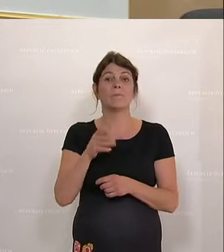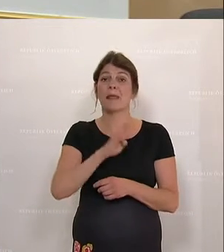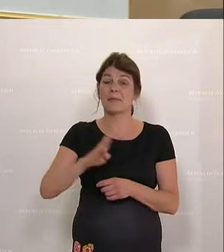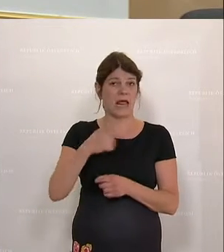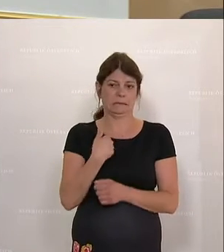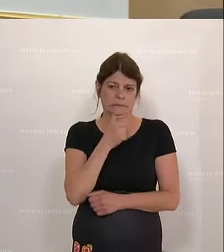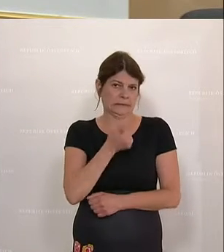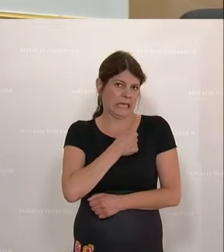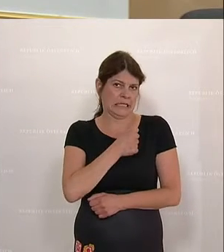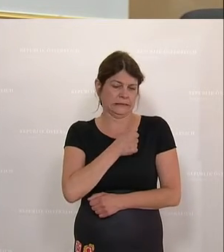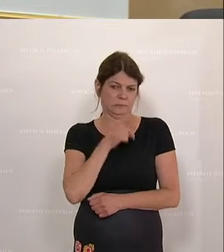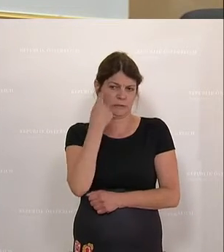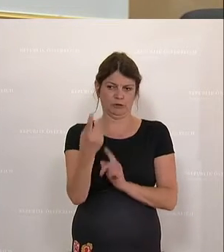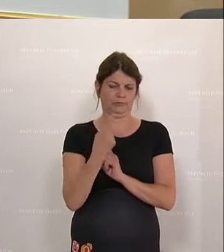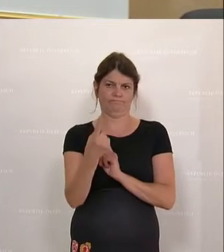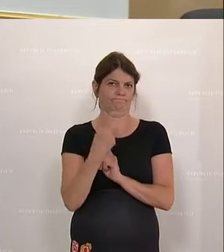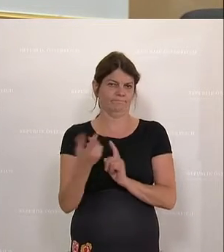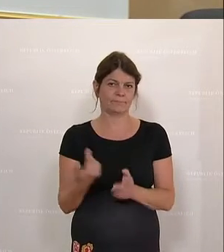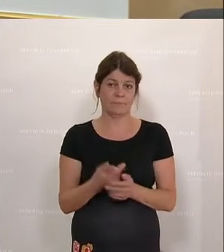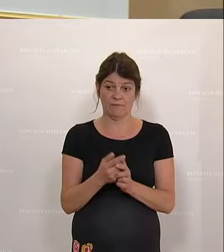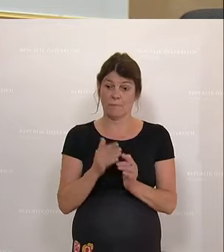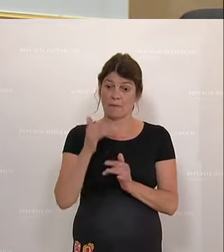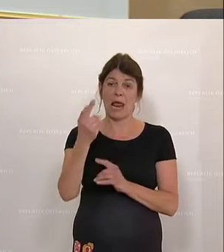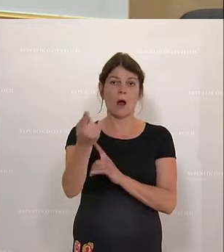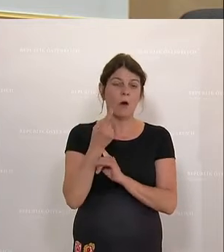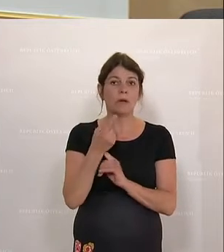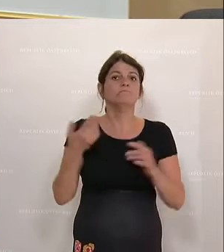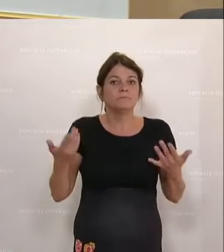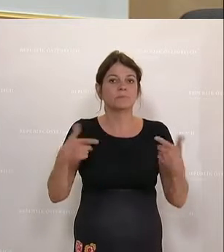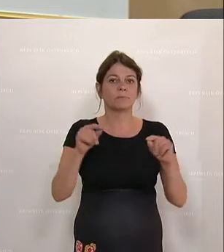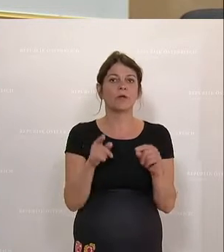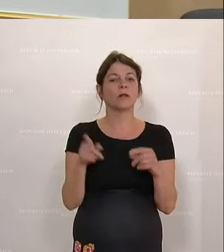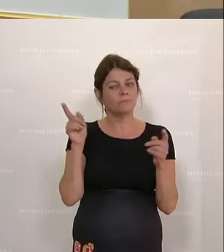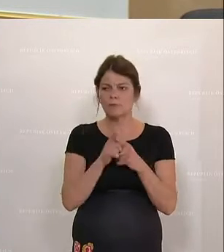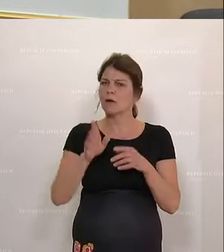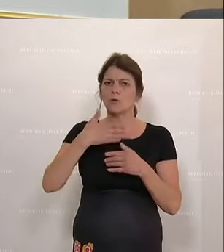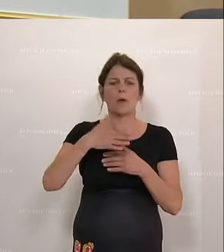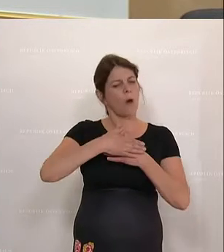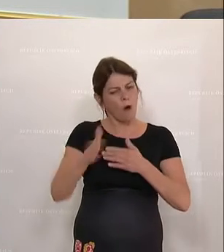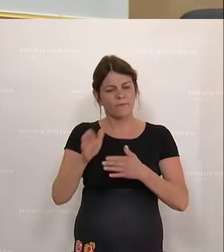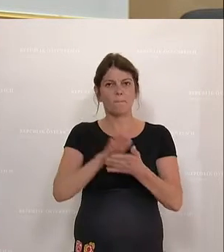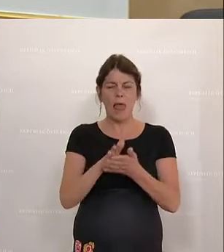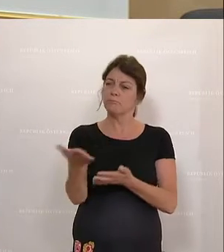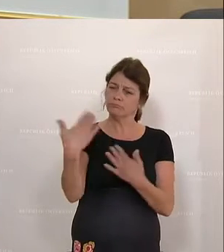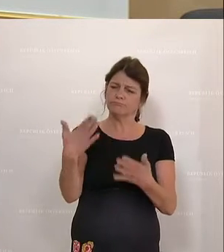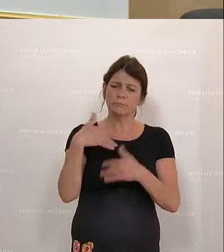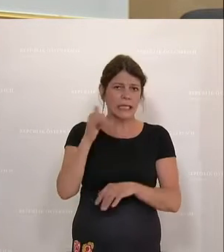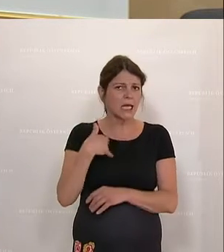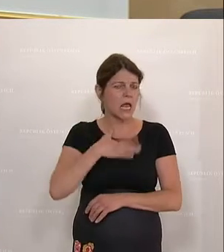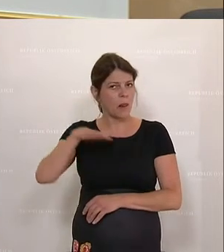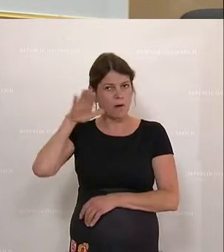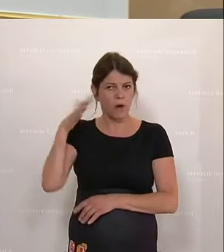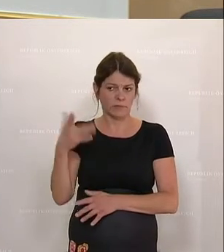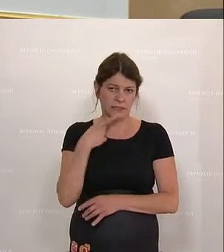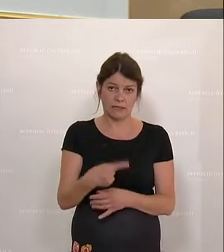uns nicht vor den Menschen. Wenn mehr kommen, dann werden auch die offene Türen und ein offenes Ohr finden. Und wir freuen